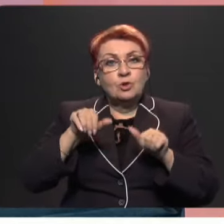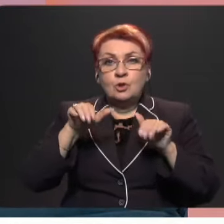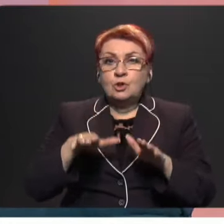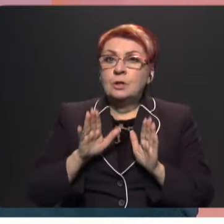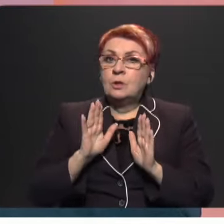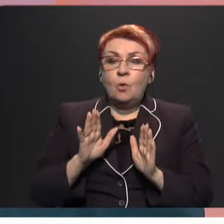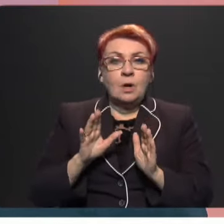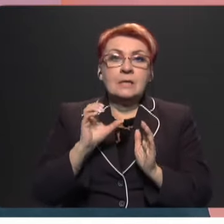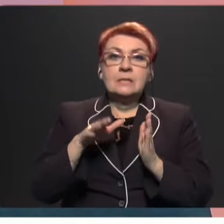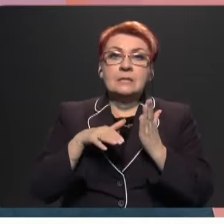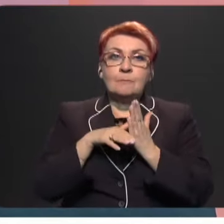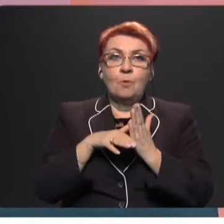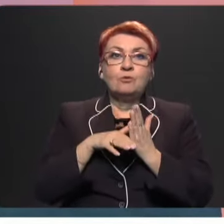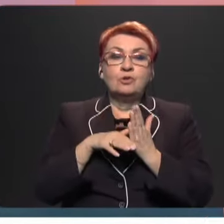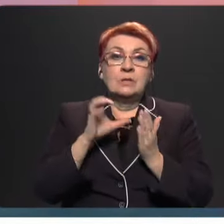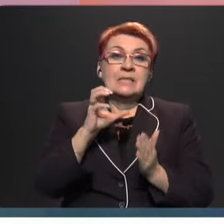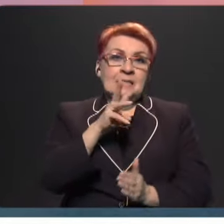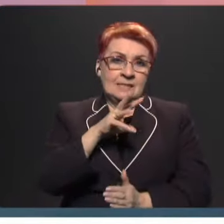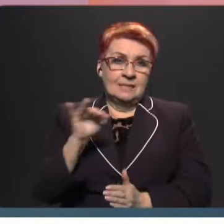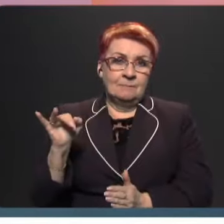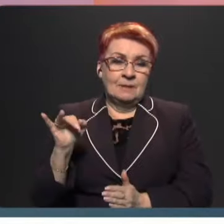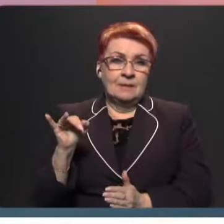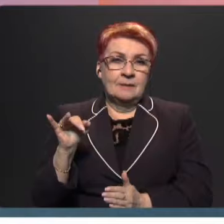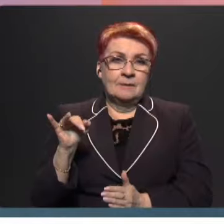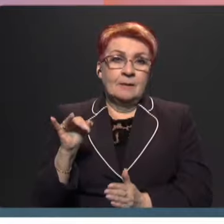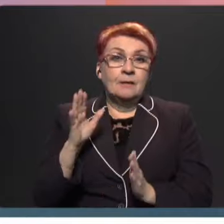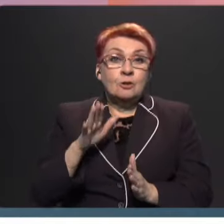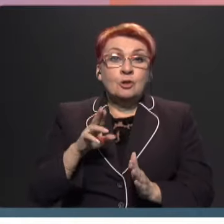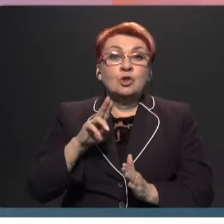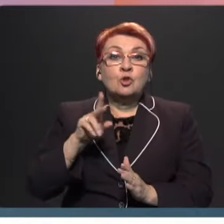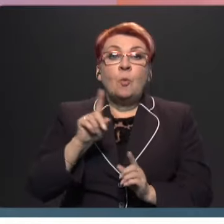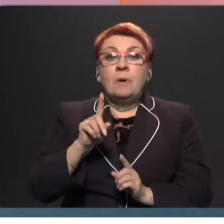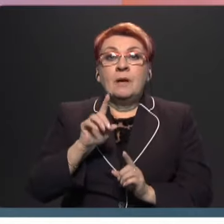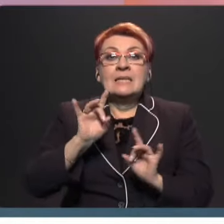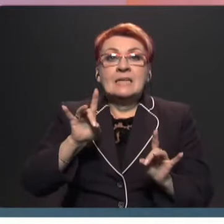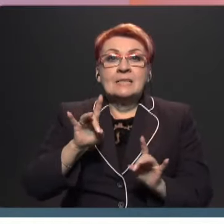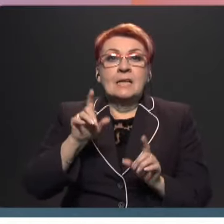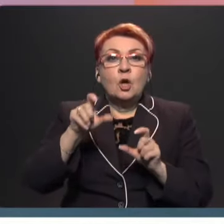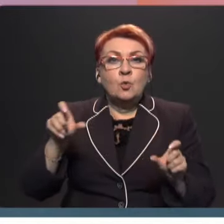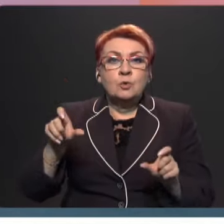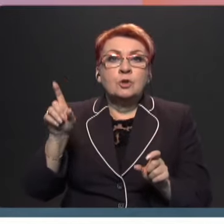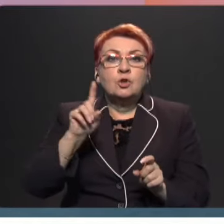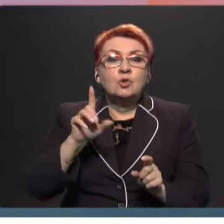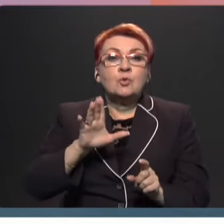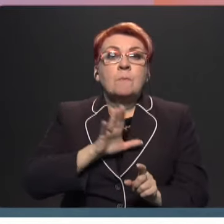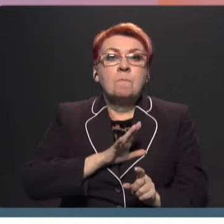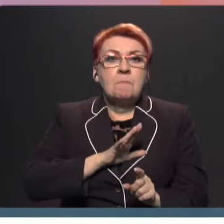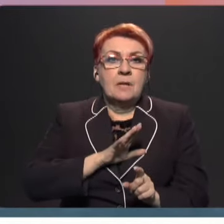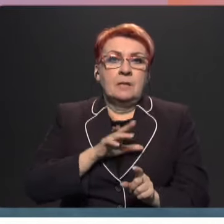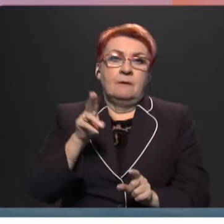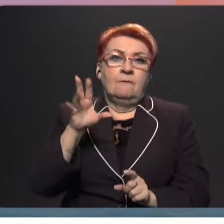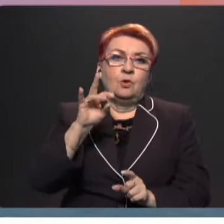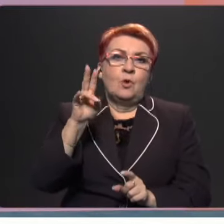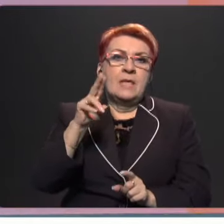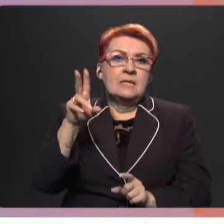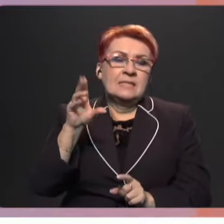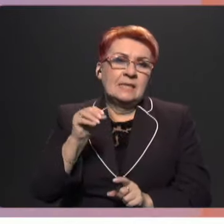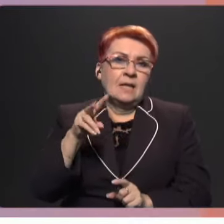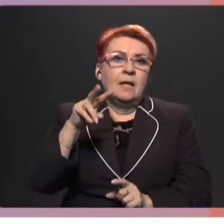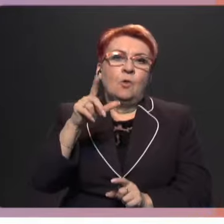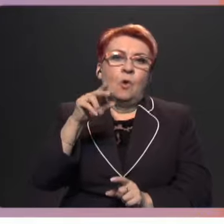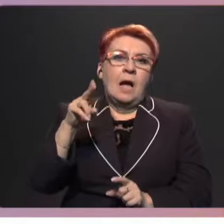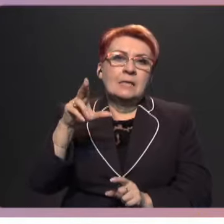только с помощью средств массовой информации, чтобы рассказать людям, что происходило в Донецке, в Луганске,